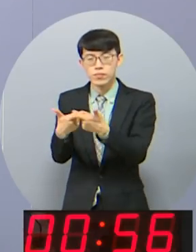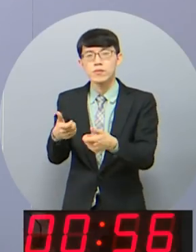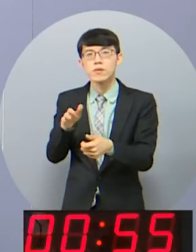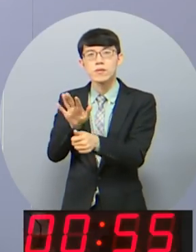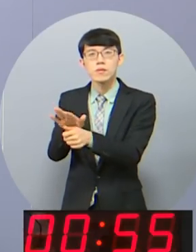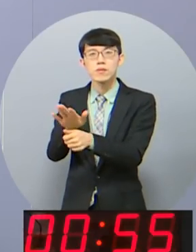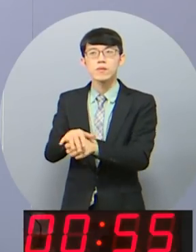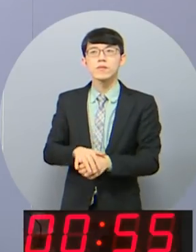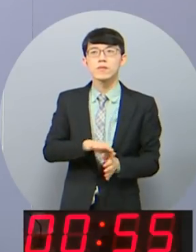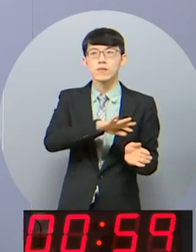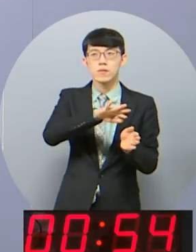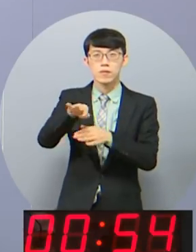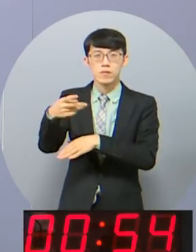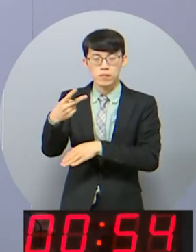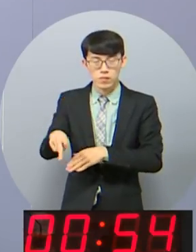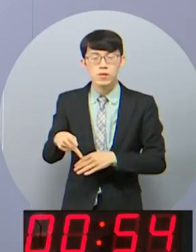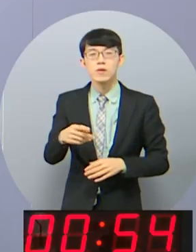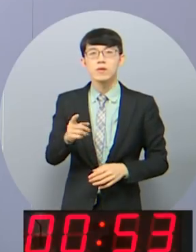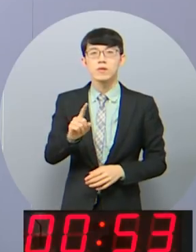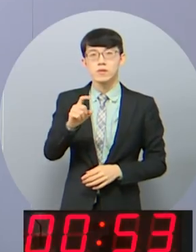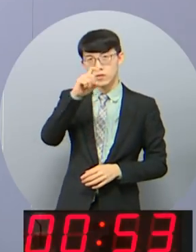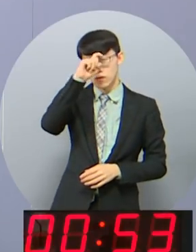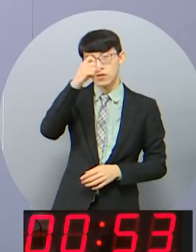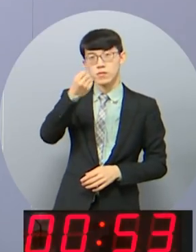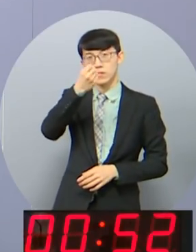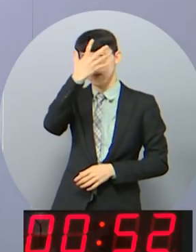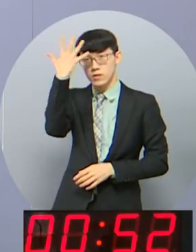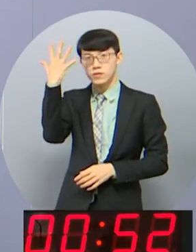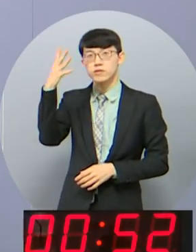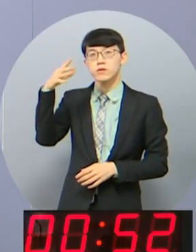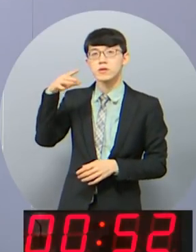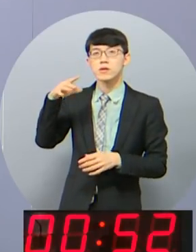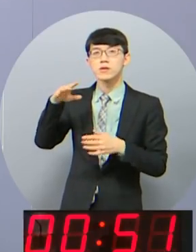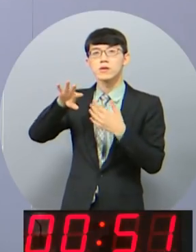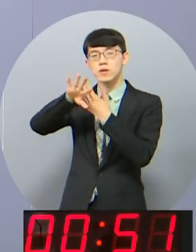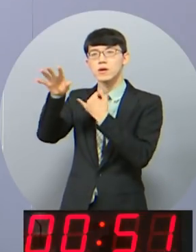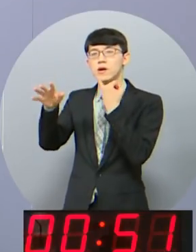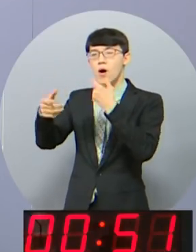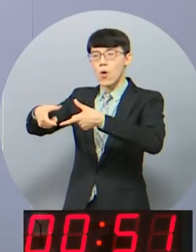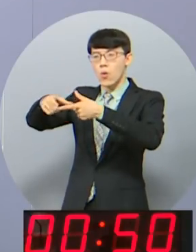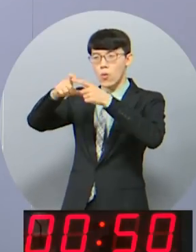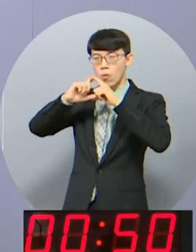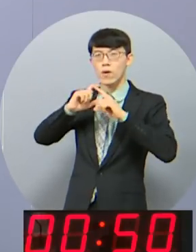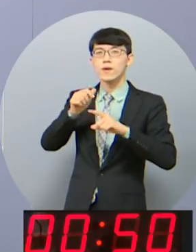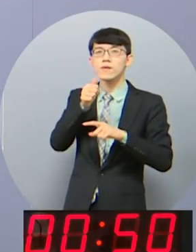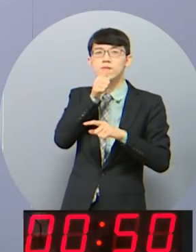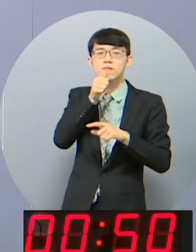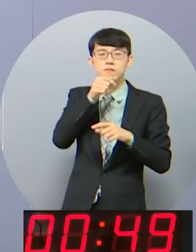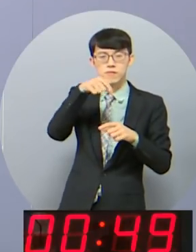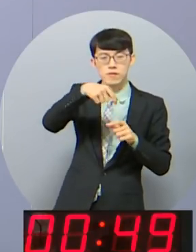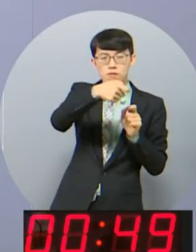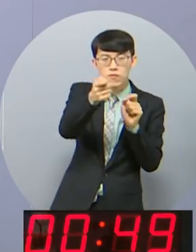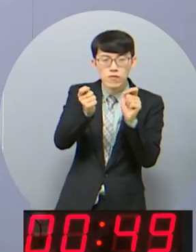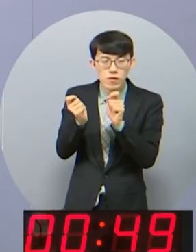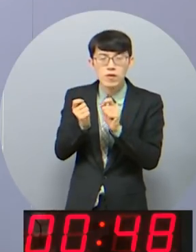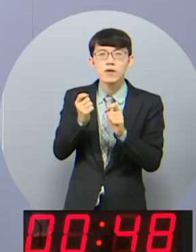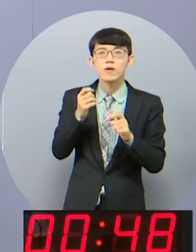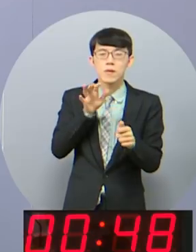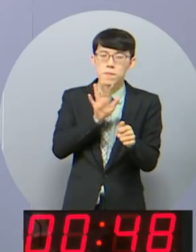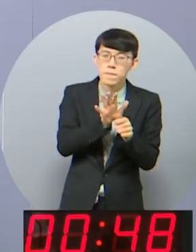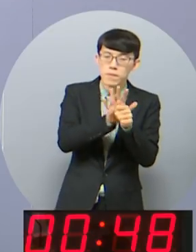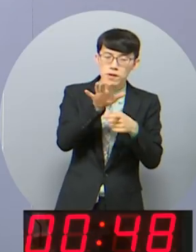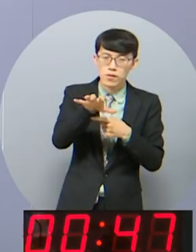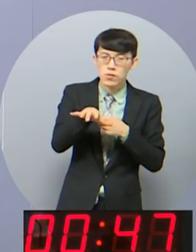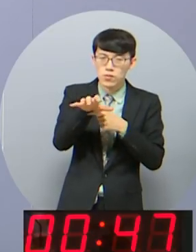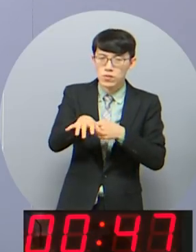青年子弟啊，可以当回乡吼，过来做这个农业吼，生产促进农业的发展